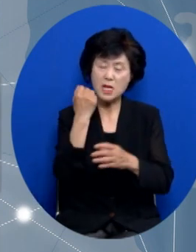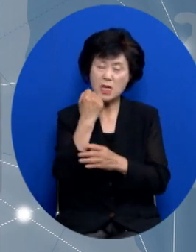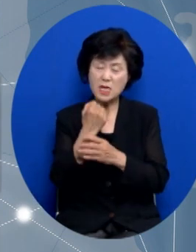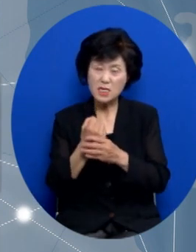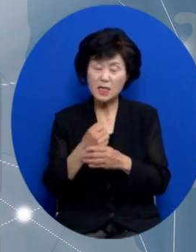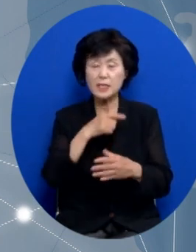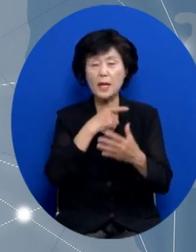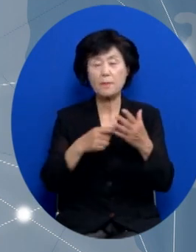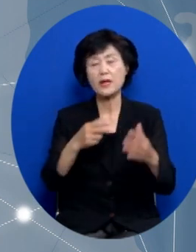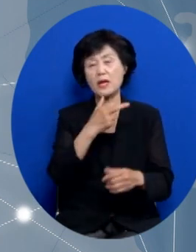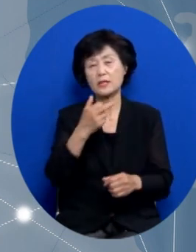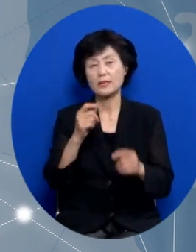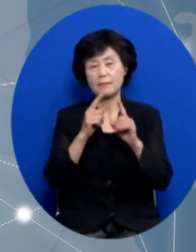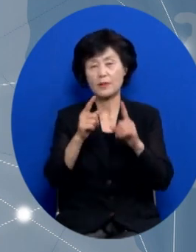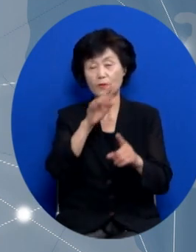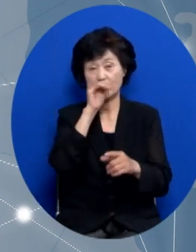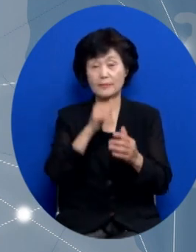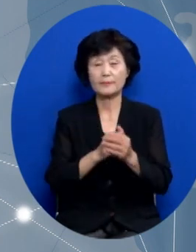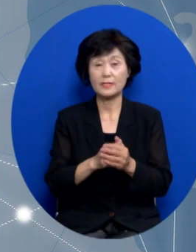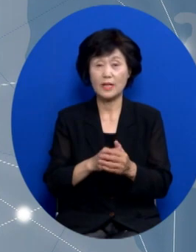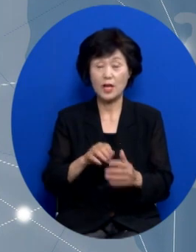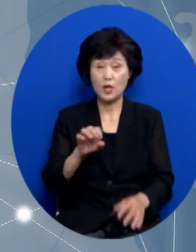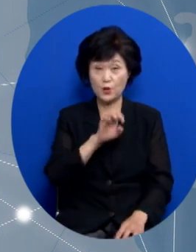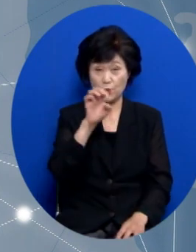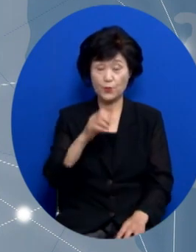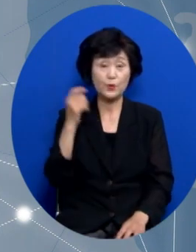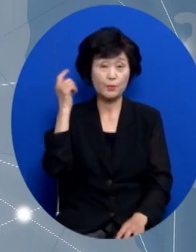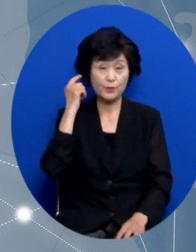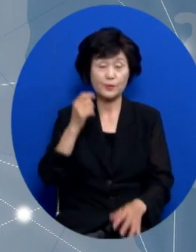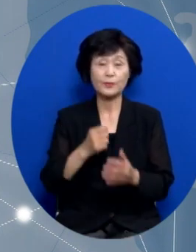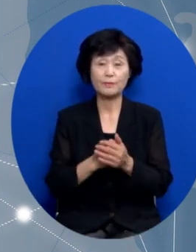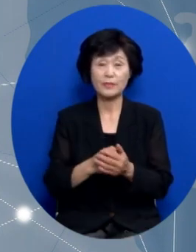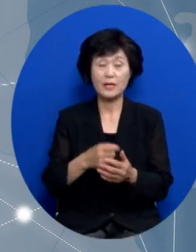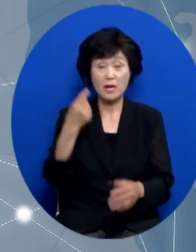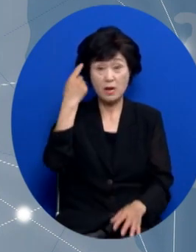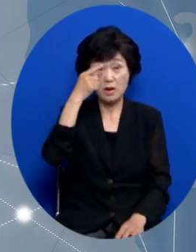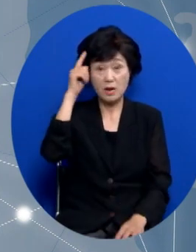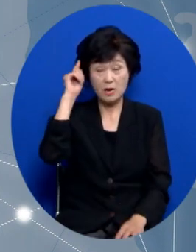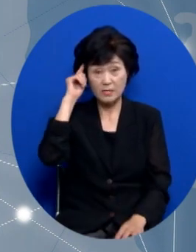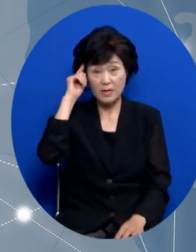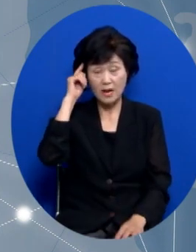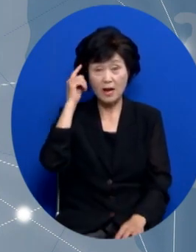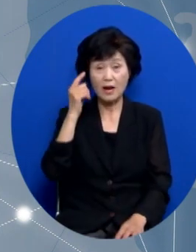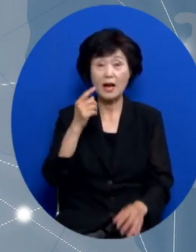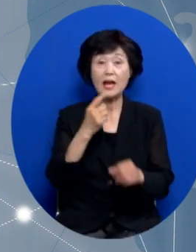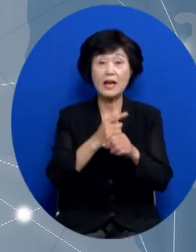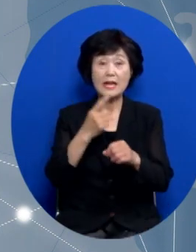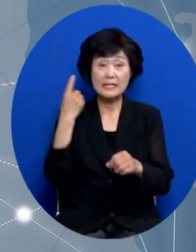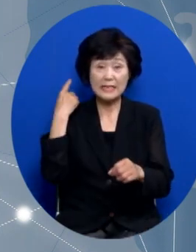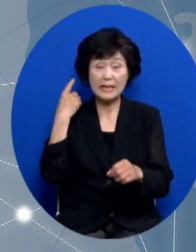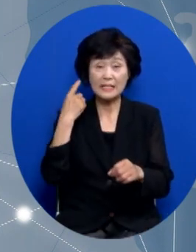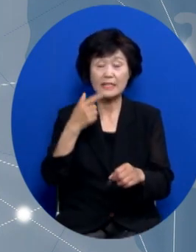밝혔습니다. 다음은 유럽 소식입니다. 러시아가 지난해 북대서양